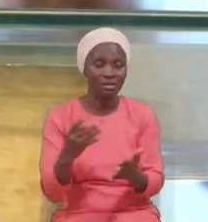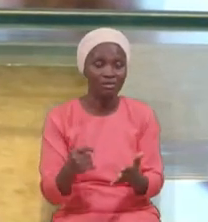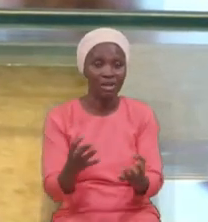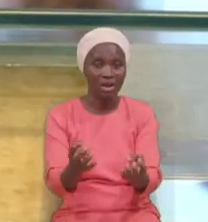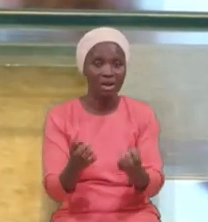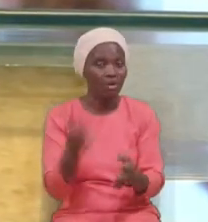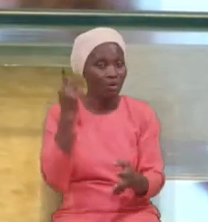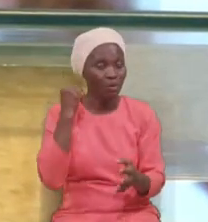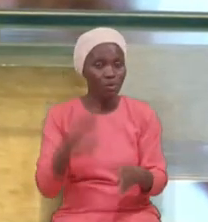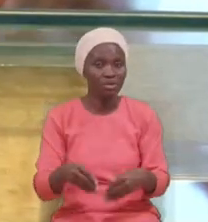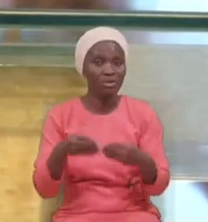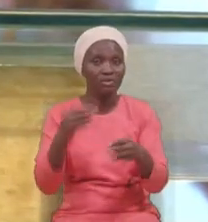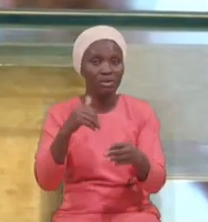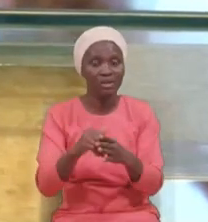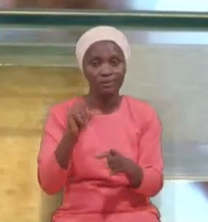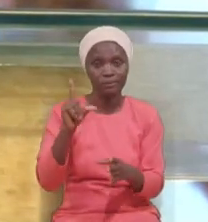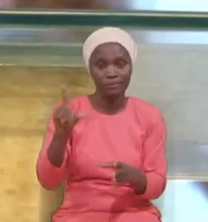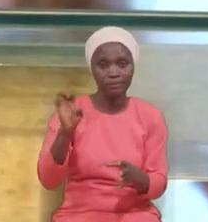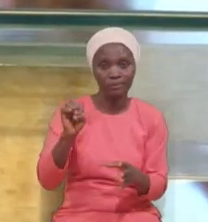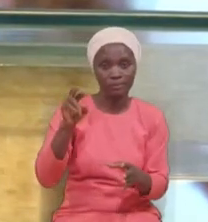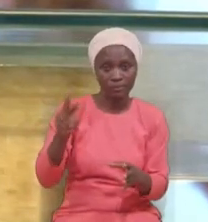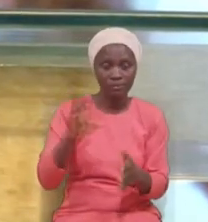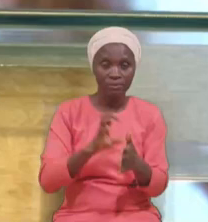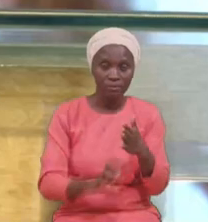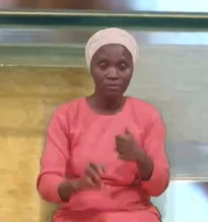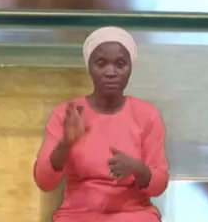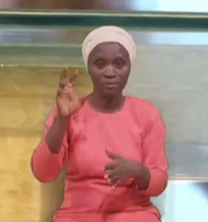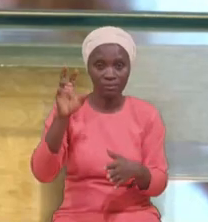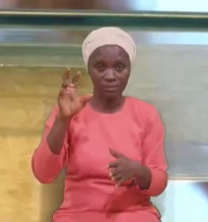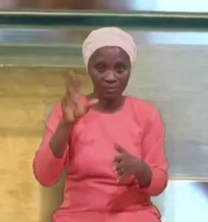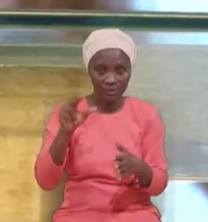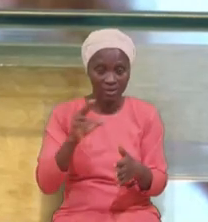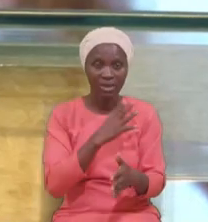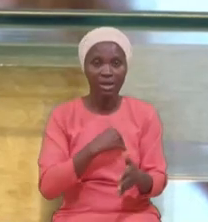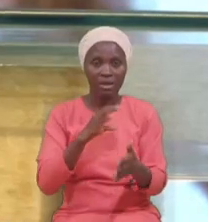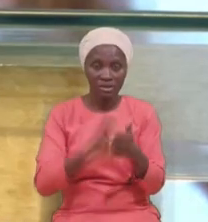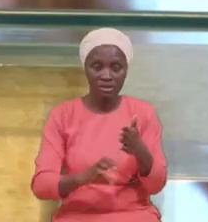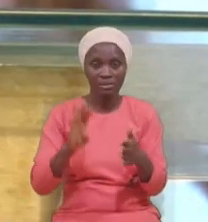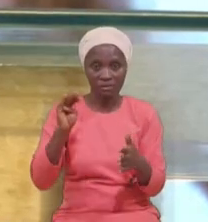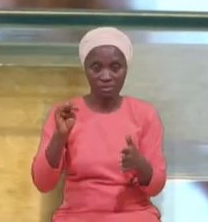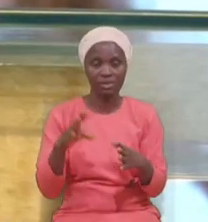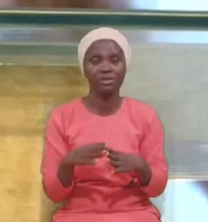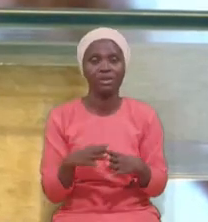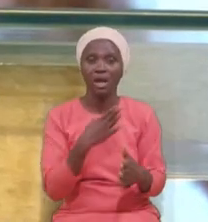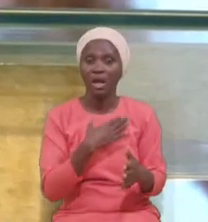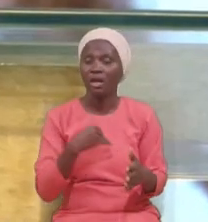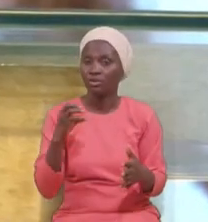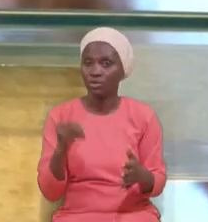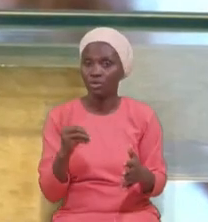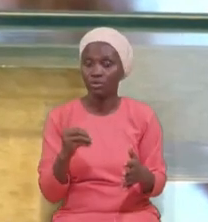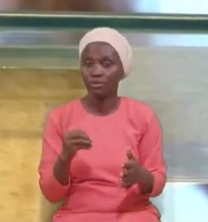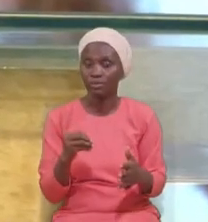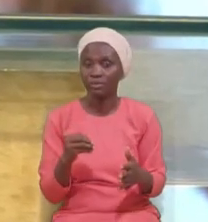la lèpre, ou bien du lépreux, était promulgué en Lévitique 13 et 14. Donc, si